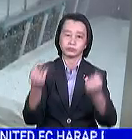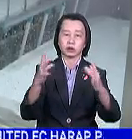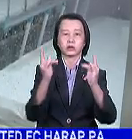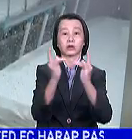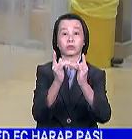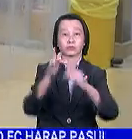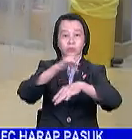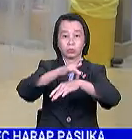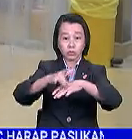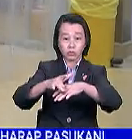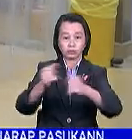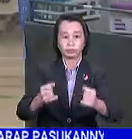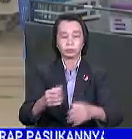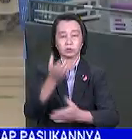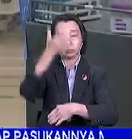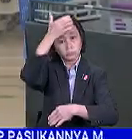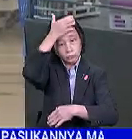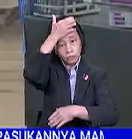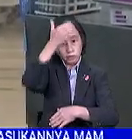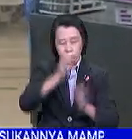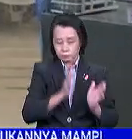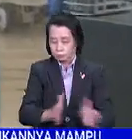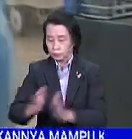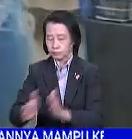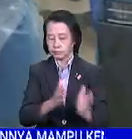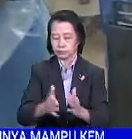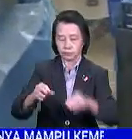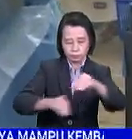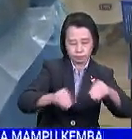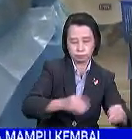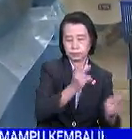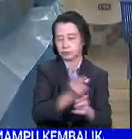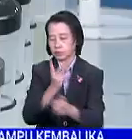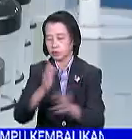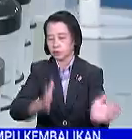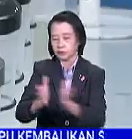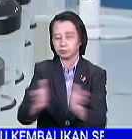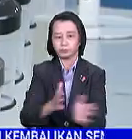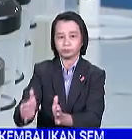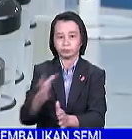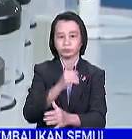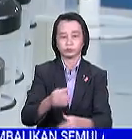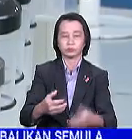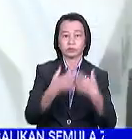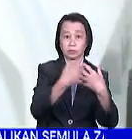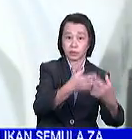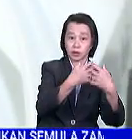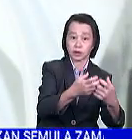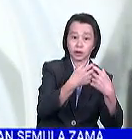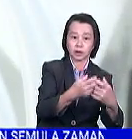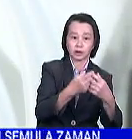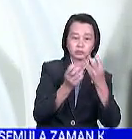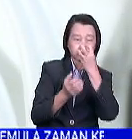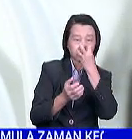katil adalah kosong dan jururawat dilihat menyusun peralatan sokongan pernafasan dan mesin ventilator kerana